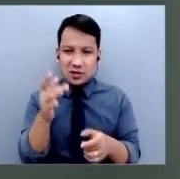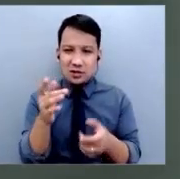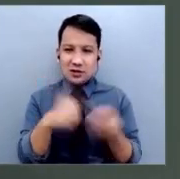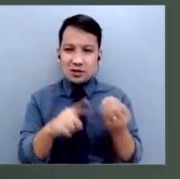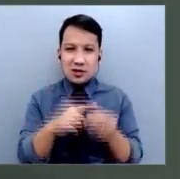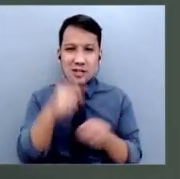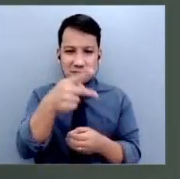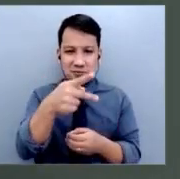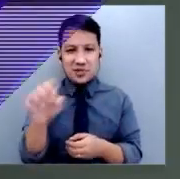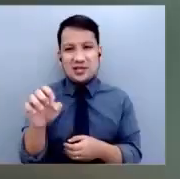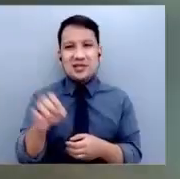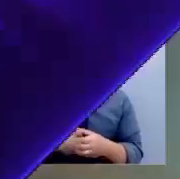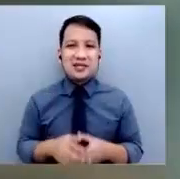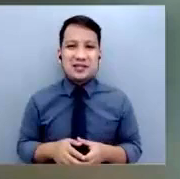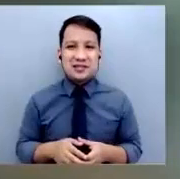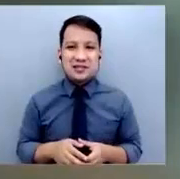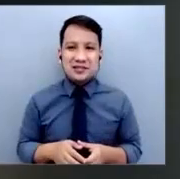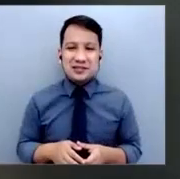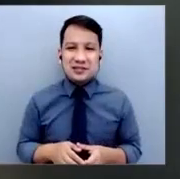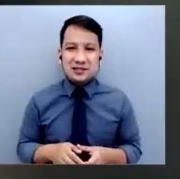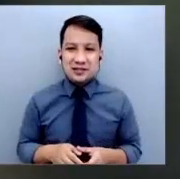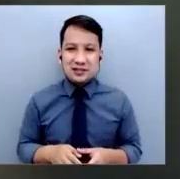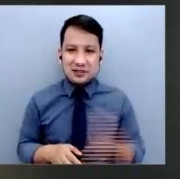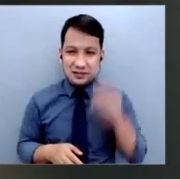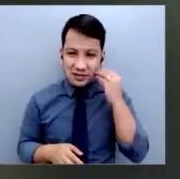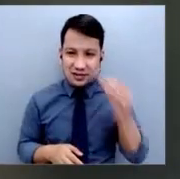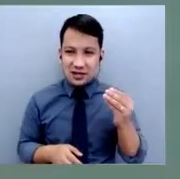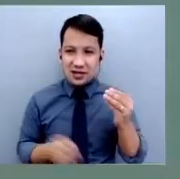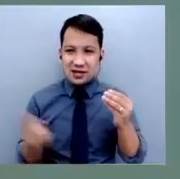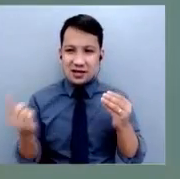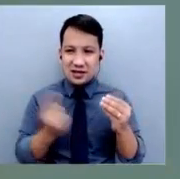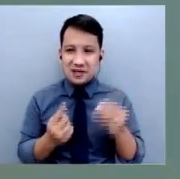PE. Marga?